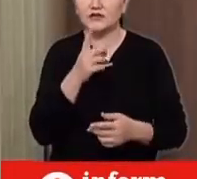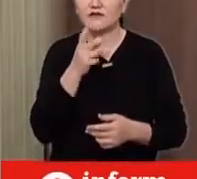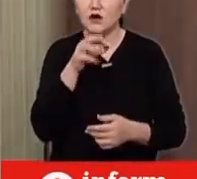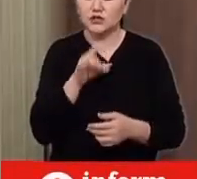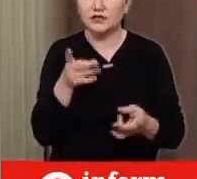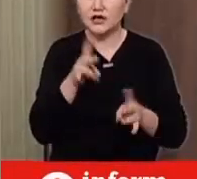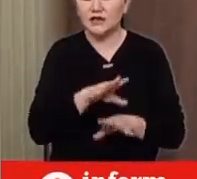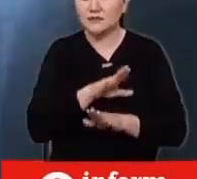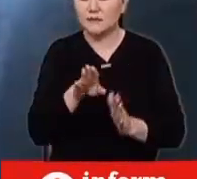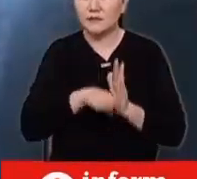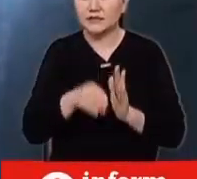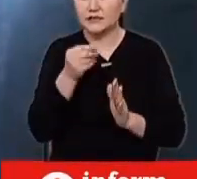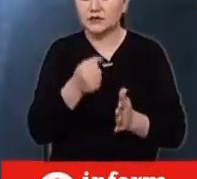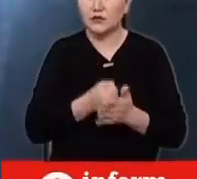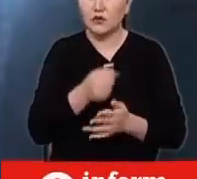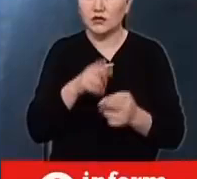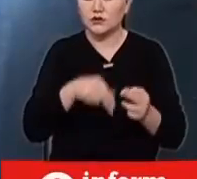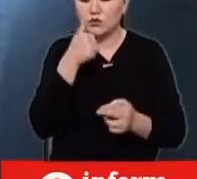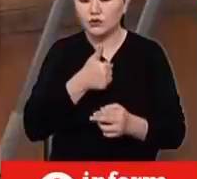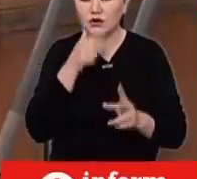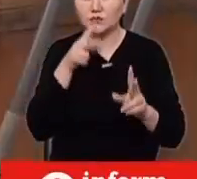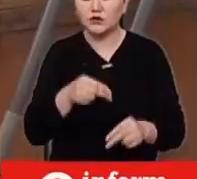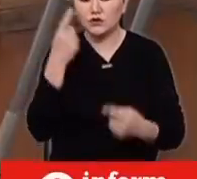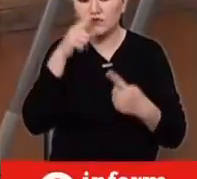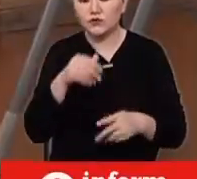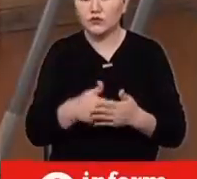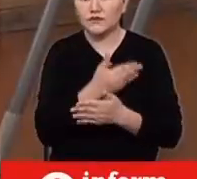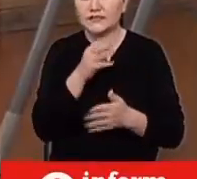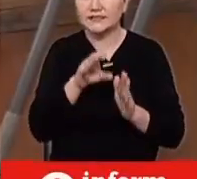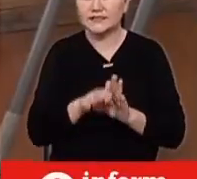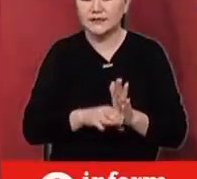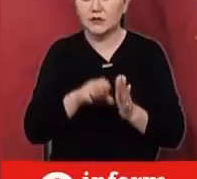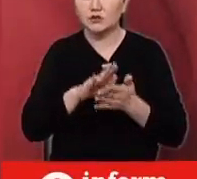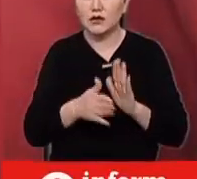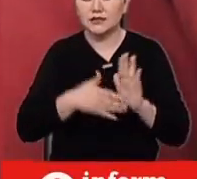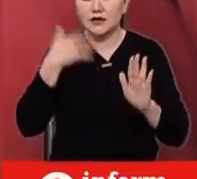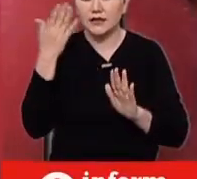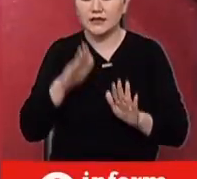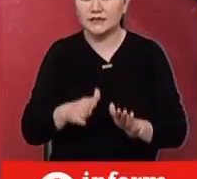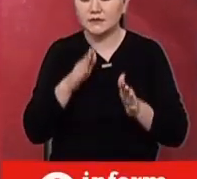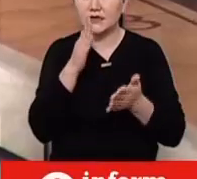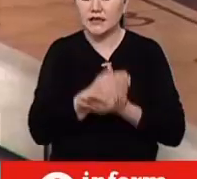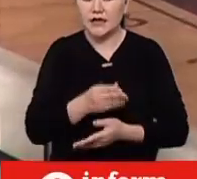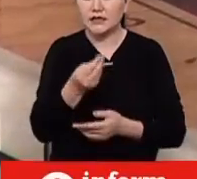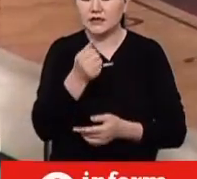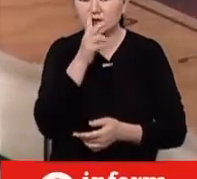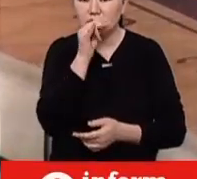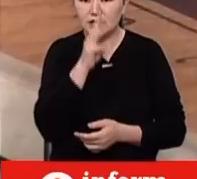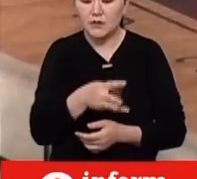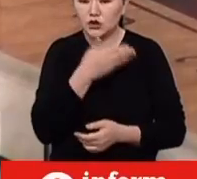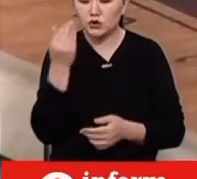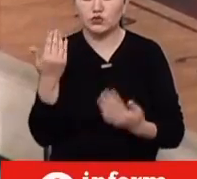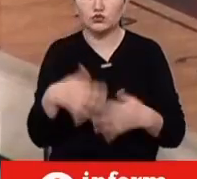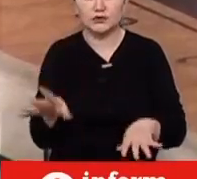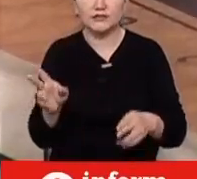не останется без денег до конца года, обещает автор новой системы. И ситуации, когда место есть, а денег преподавателю на зарплату нет,